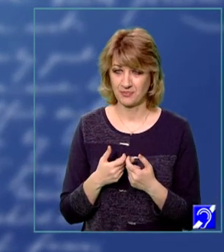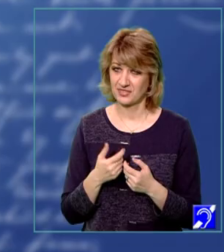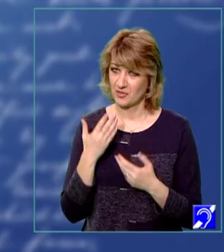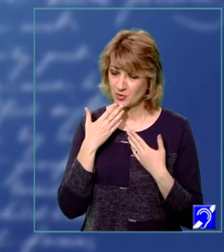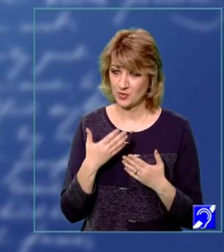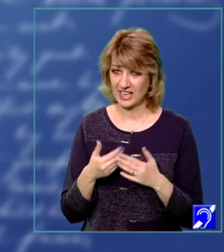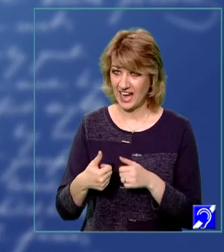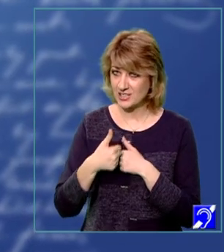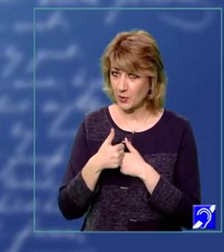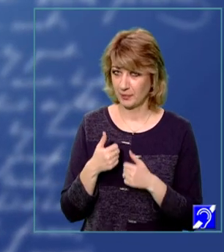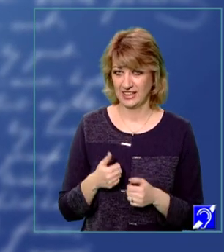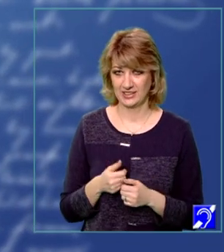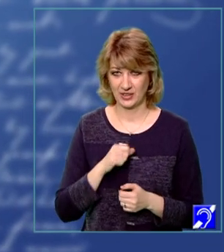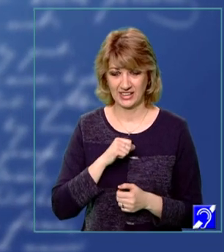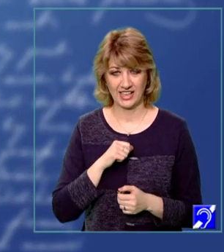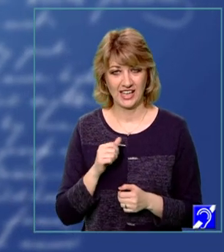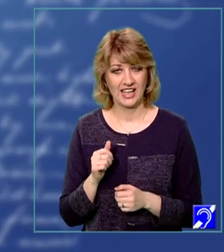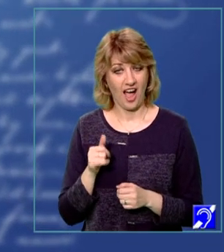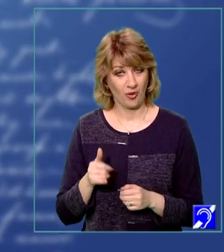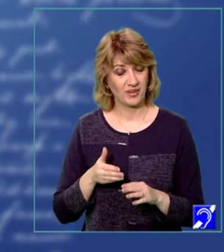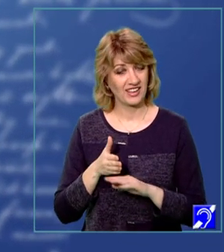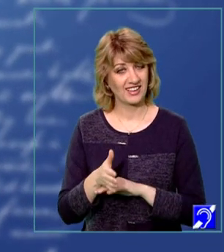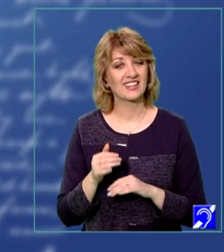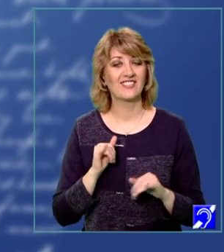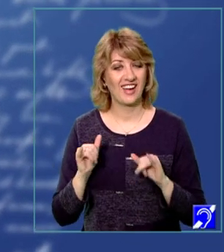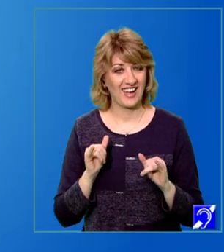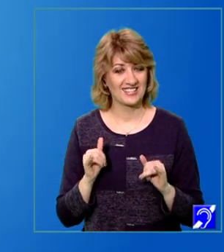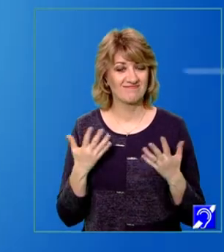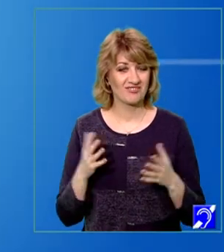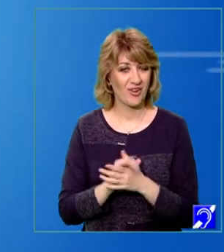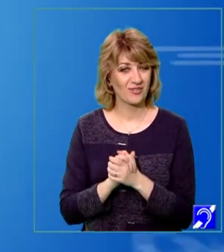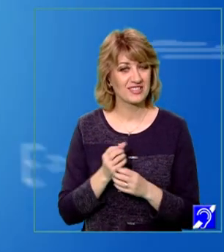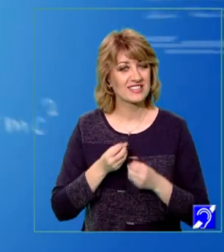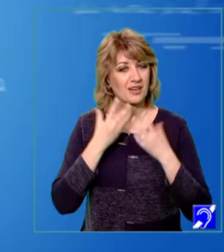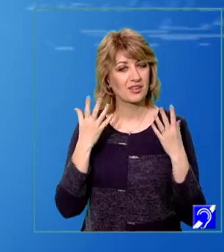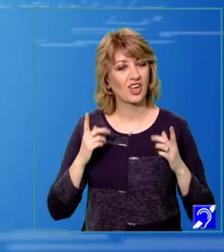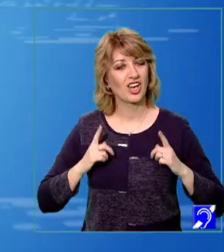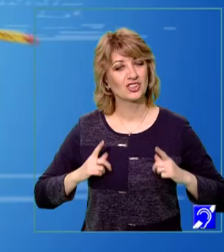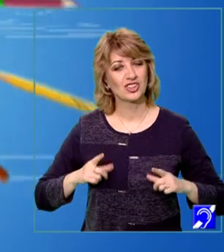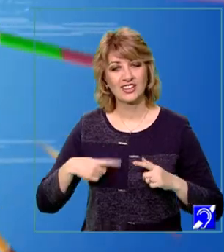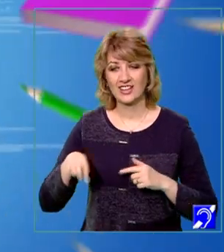cu interes. De astăzi, teleșcoala intră în vacanță, așa că nu-mi rămâne decât să vă urez sărbători liniștite